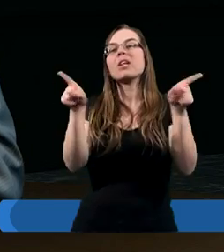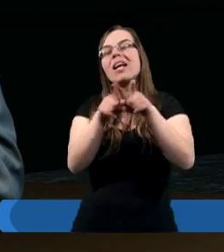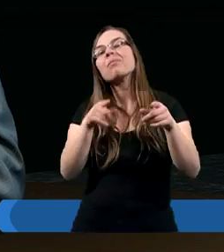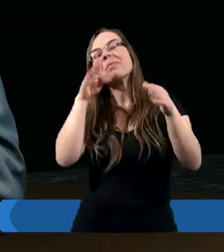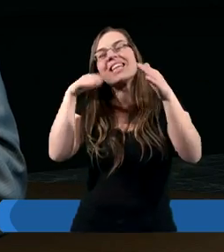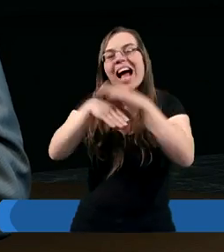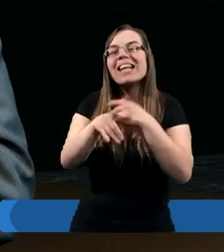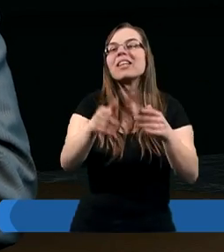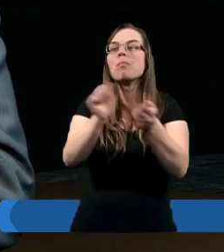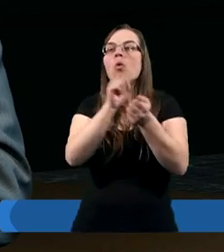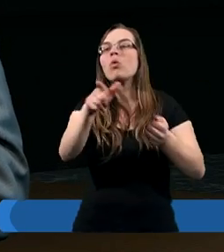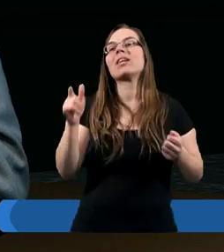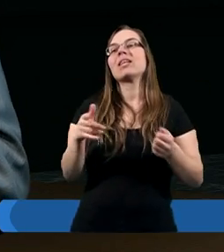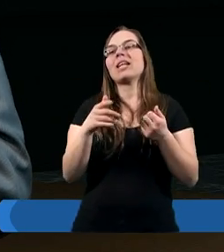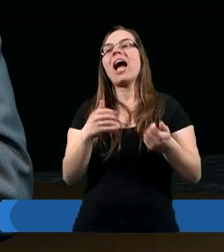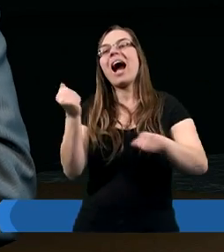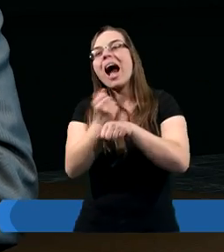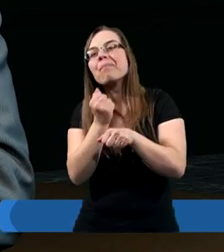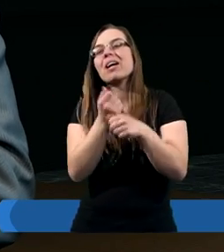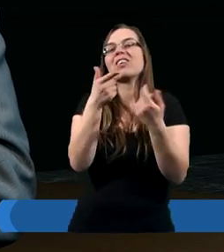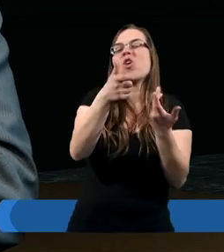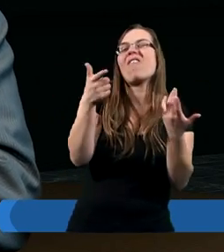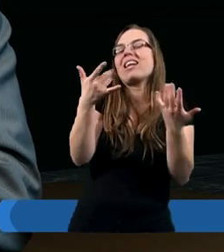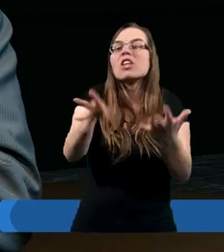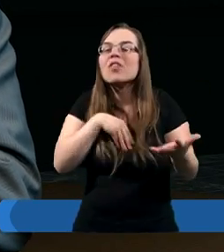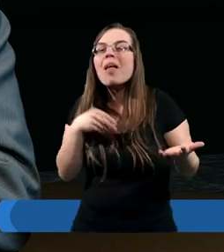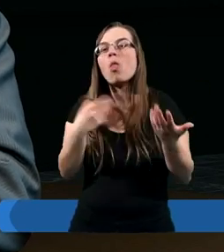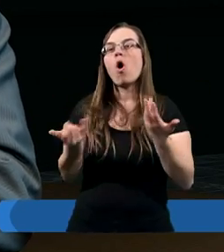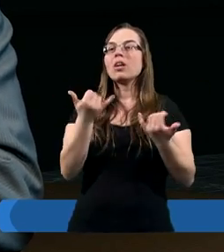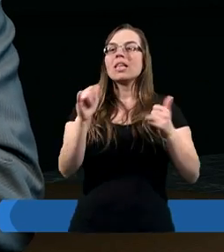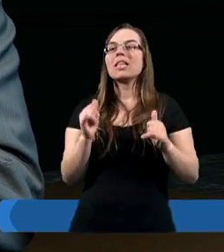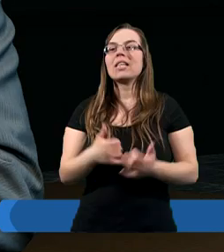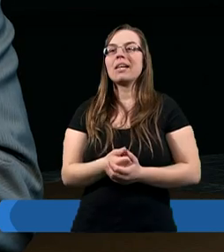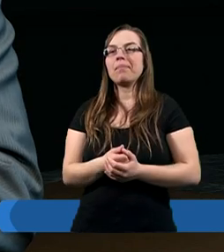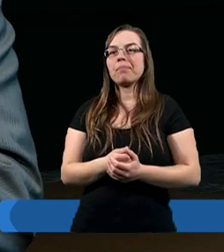jaskinię zbójców, tak? Handlowanie świętości, tak?